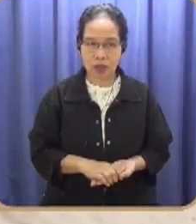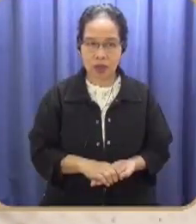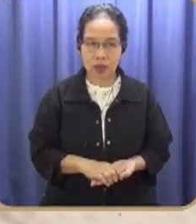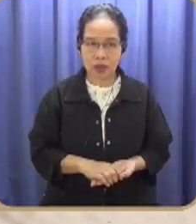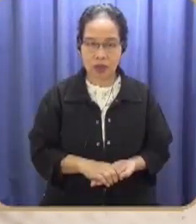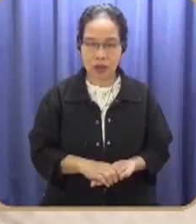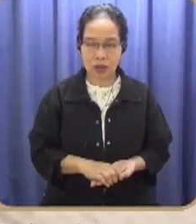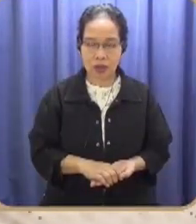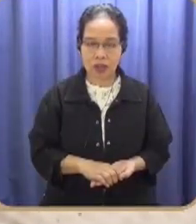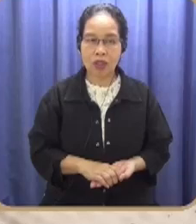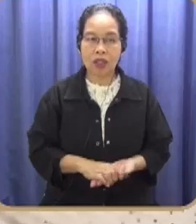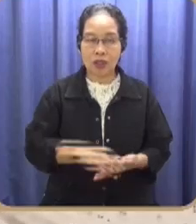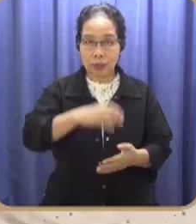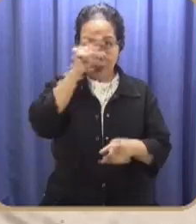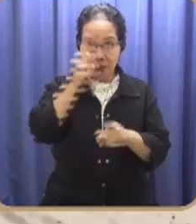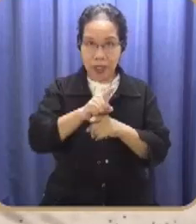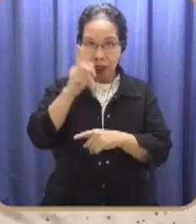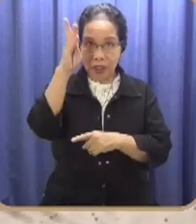Brother Brian.